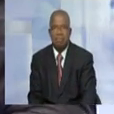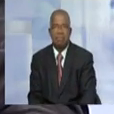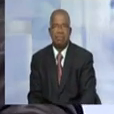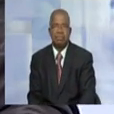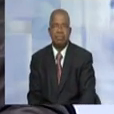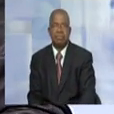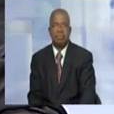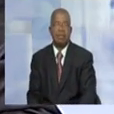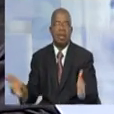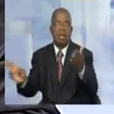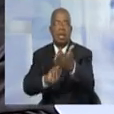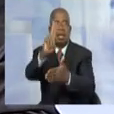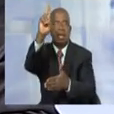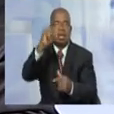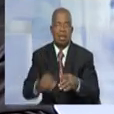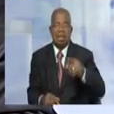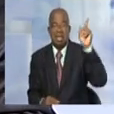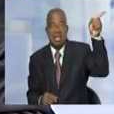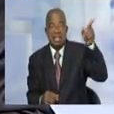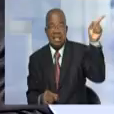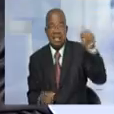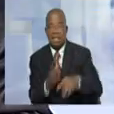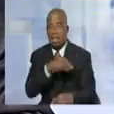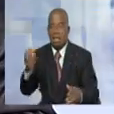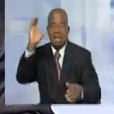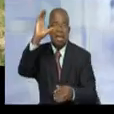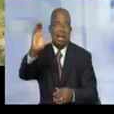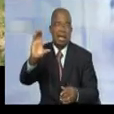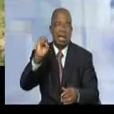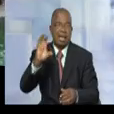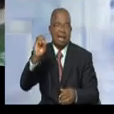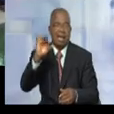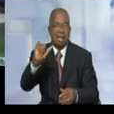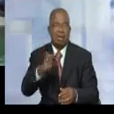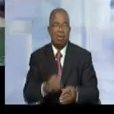Mouvement d'humeur à l'université Félissou Fouette-Boigny de Cocody. Ce matin